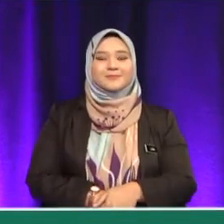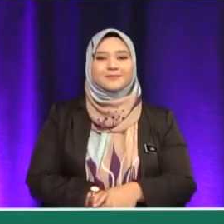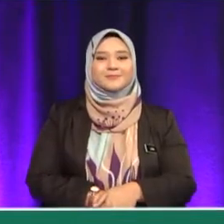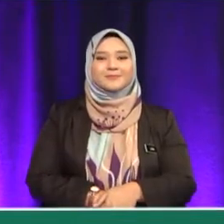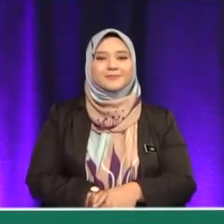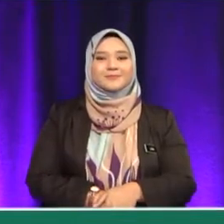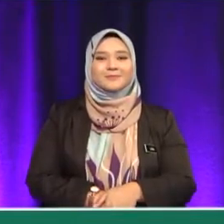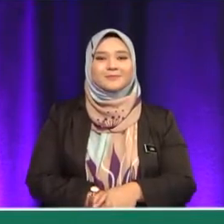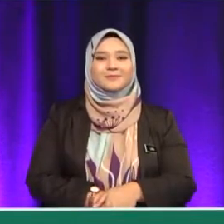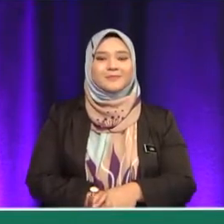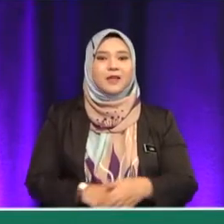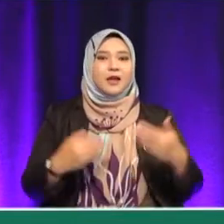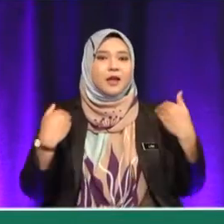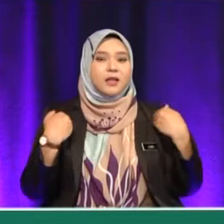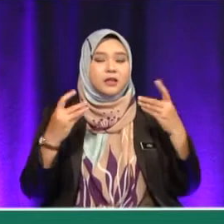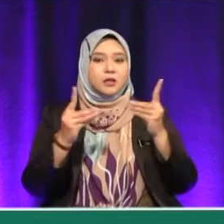mana